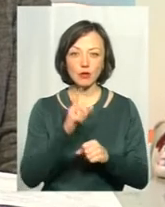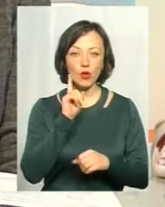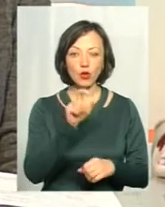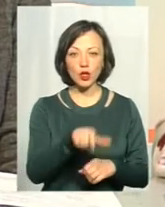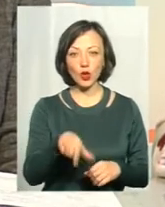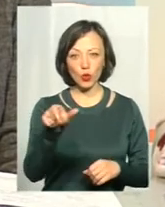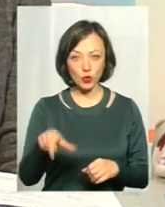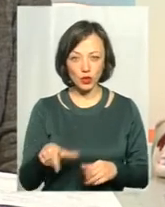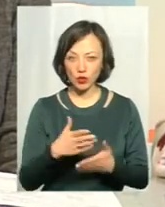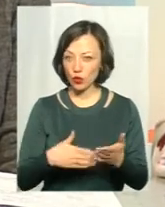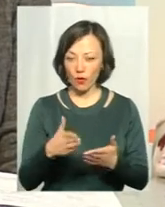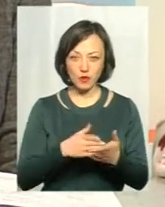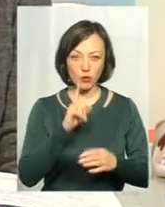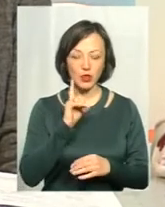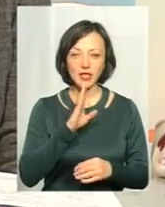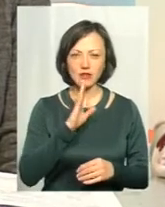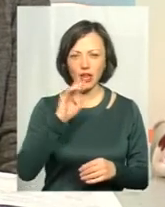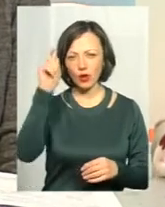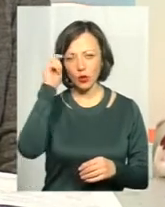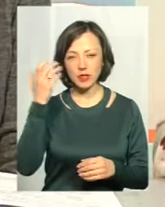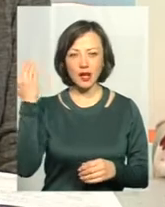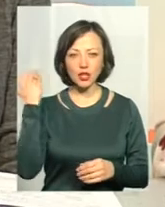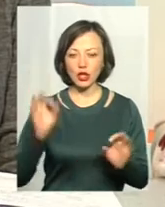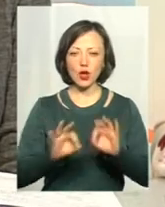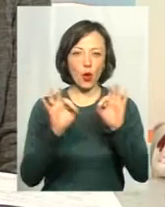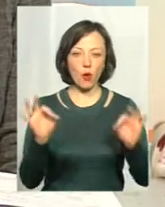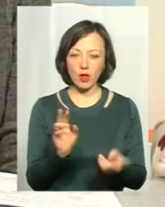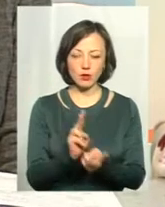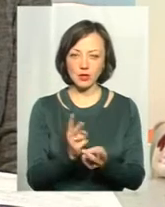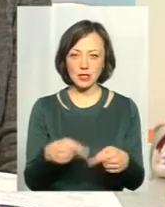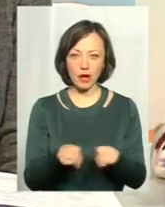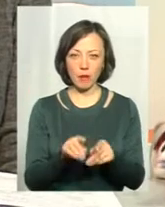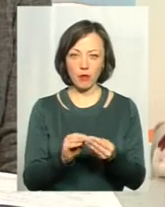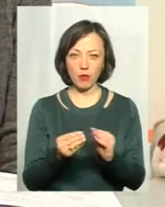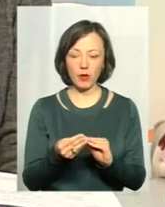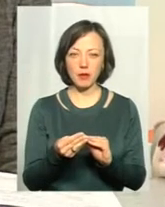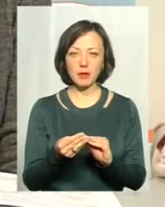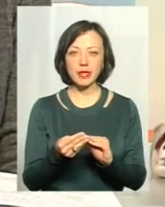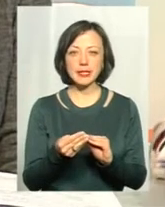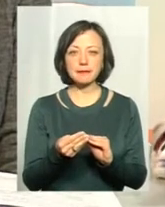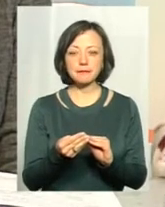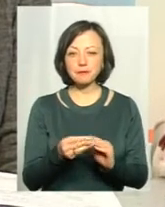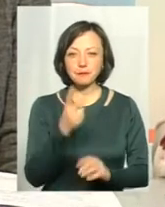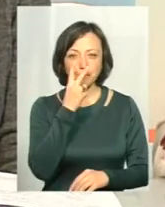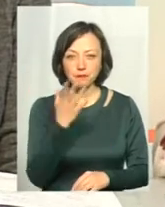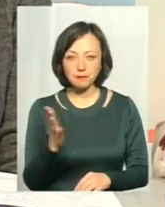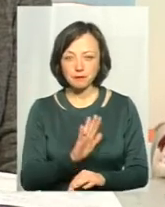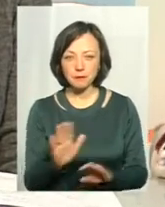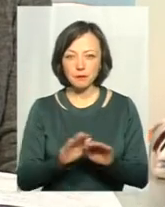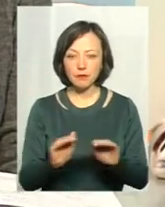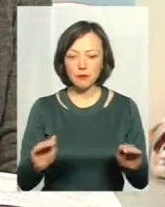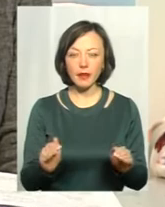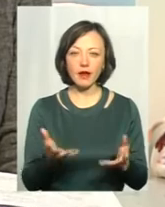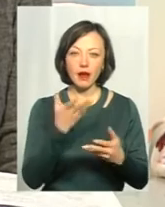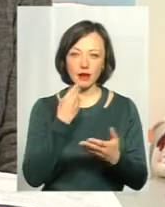люди, зовсім молоді дівчата, хлопці, які раніше ніколи не стикалися з такими проблемами, вони не бачили таких дітей.